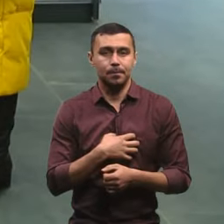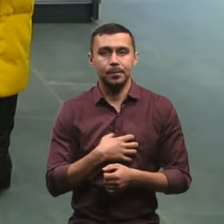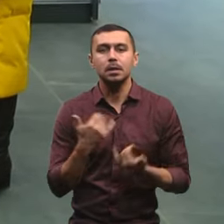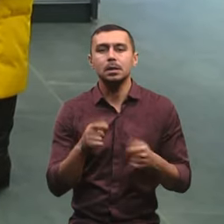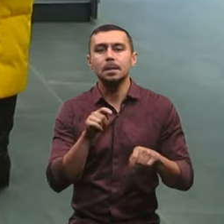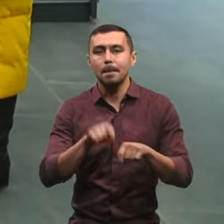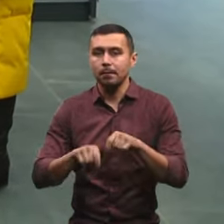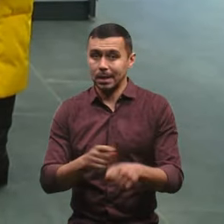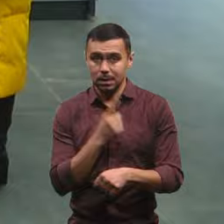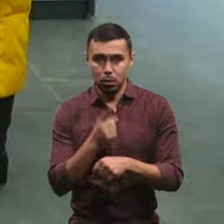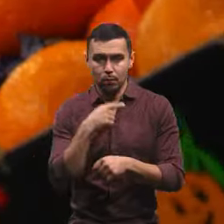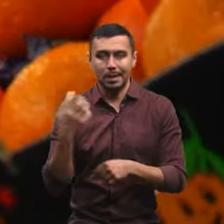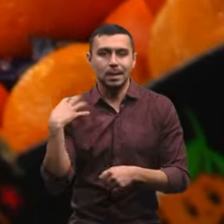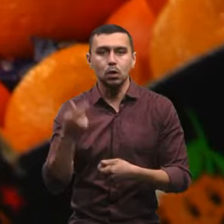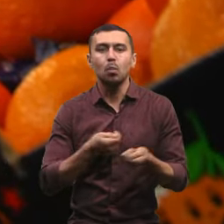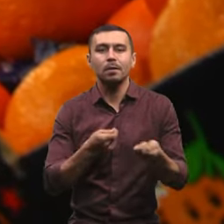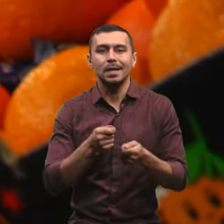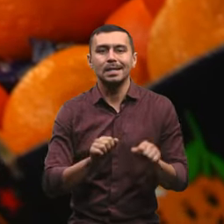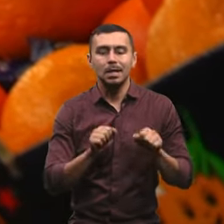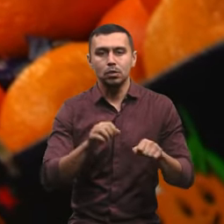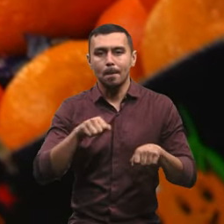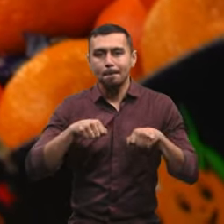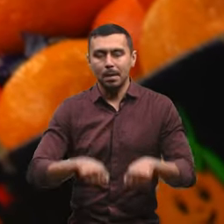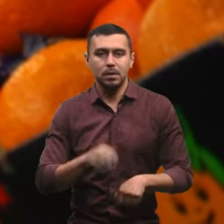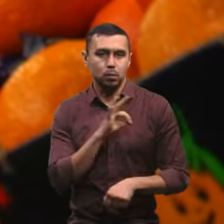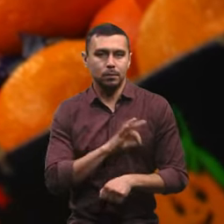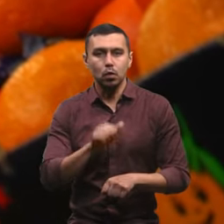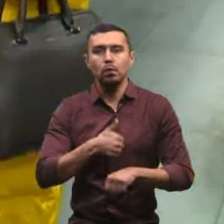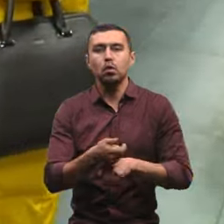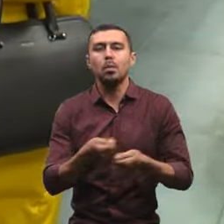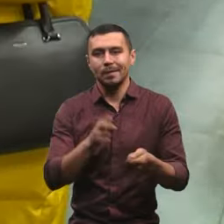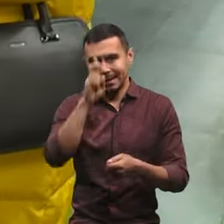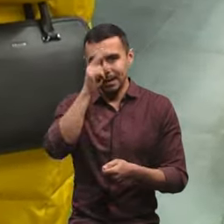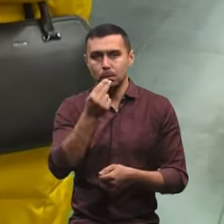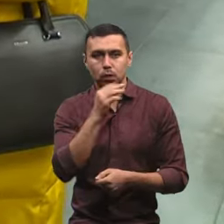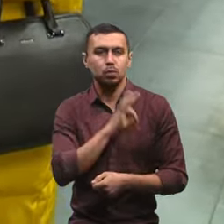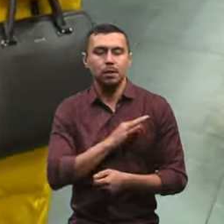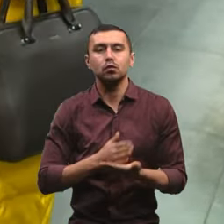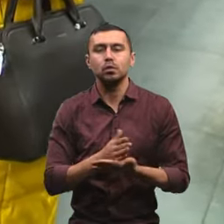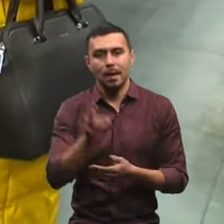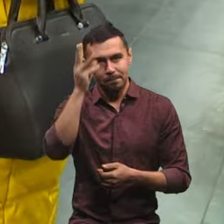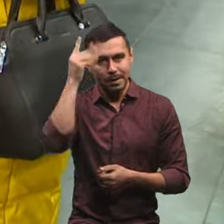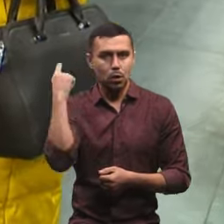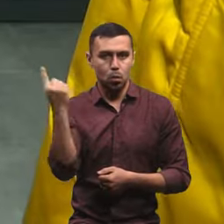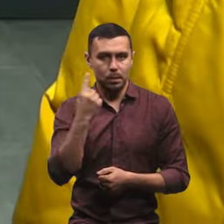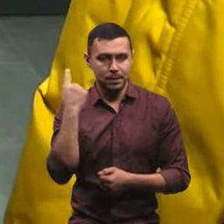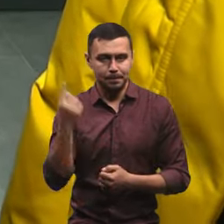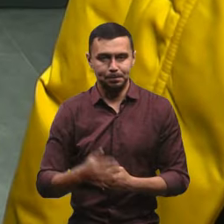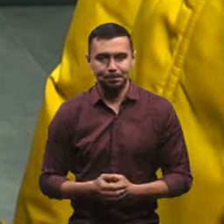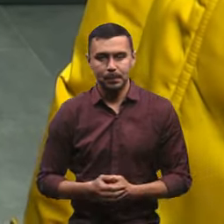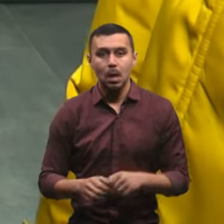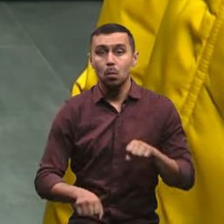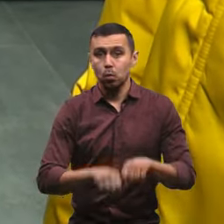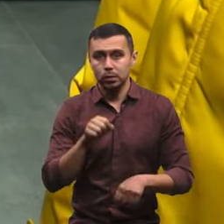перевірки заборонені, каже начальниця управління захисту прав споживачів Головного управління Держпродспоживслужби Хмельницької області Олена Лошанюк.